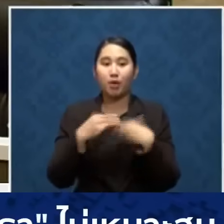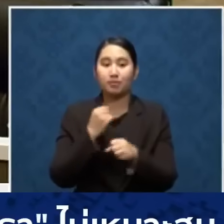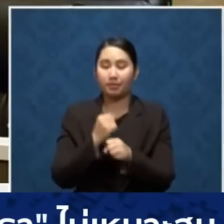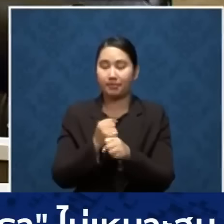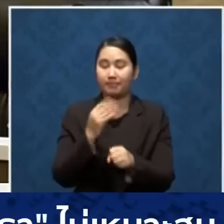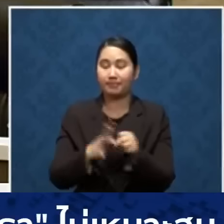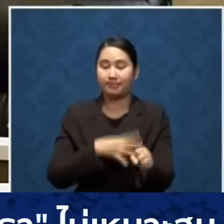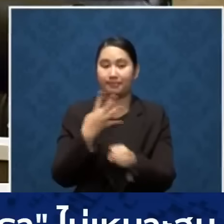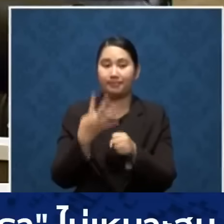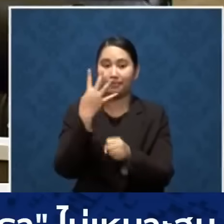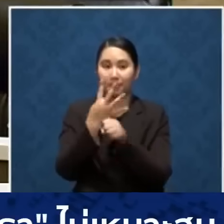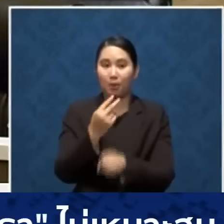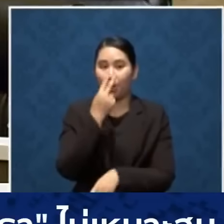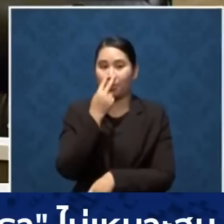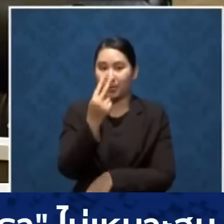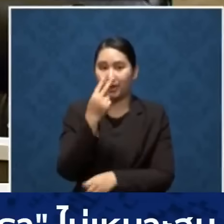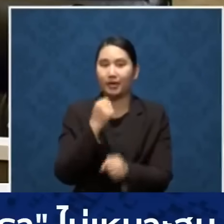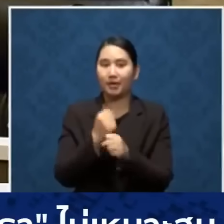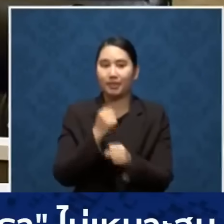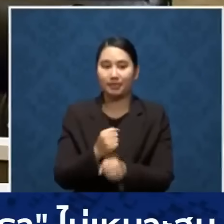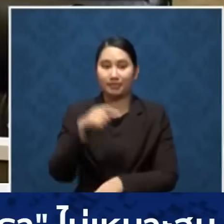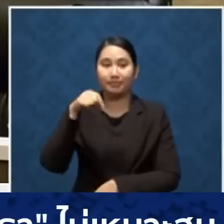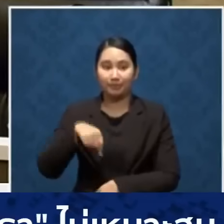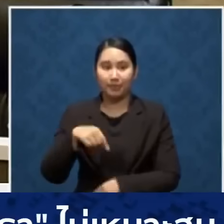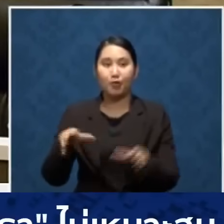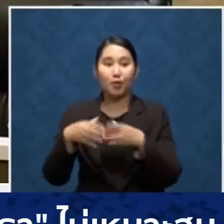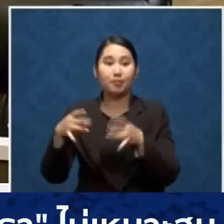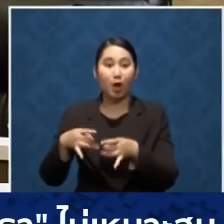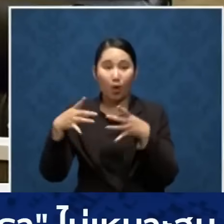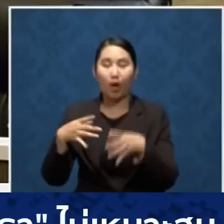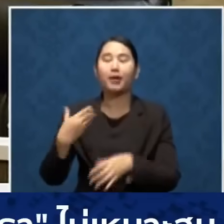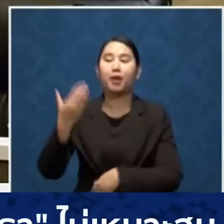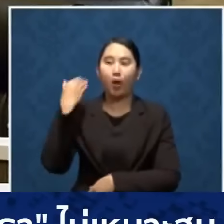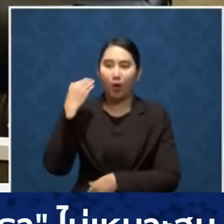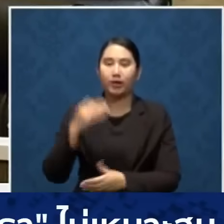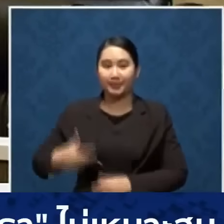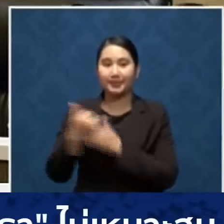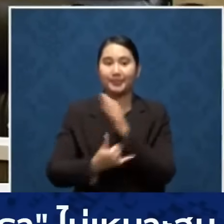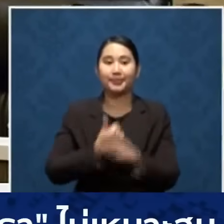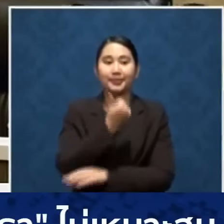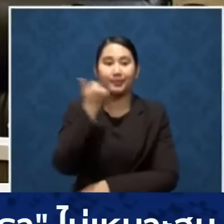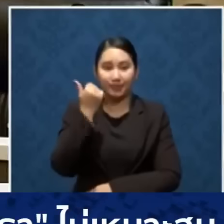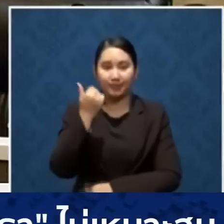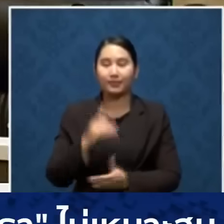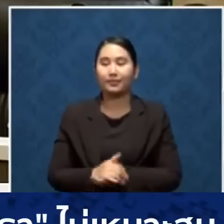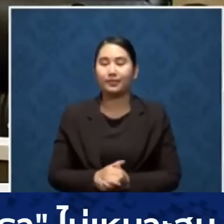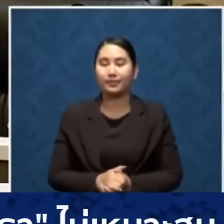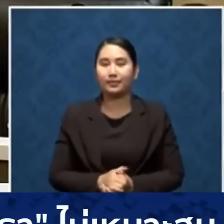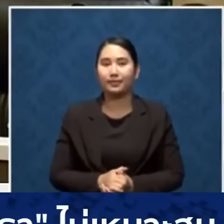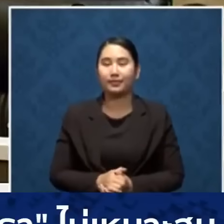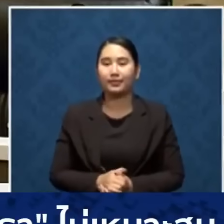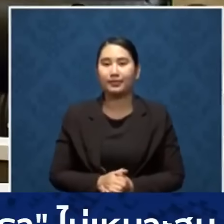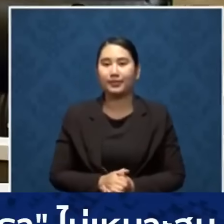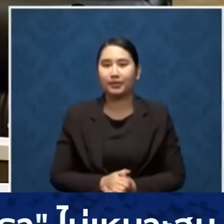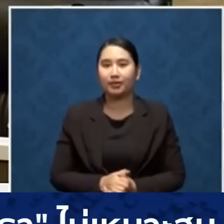ปีผมเห็นว่าท่านทำงานในสภาผู้แทนในฐานะฝ่ายค้านยังไม่ดีพอครับและการสร้าง